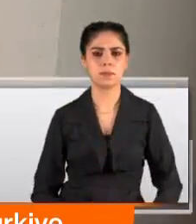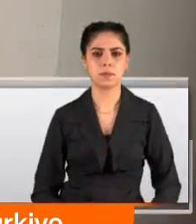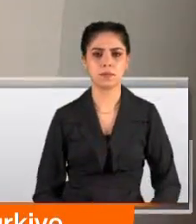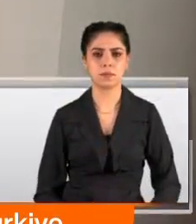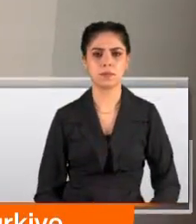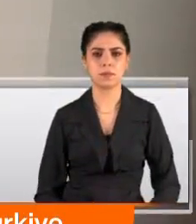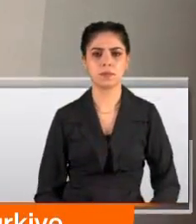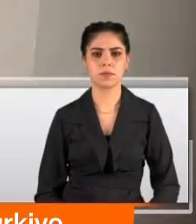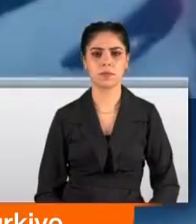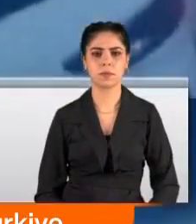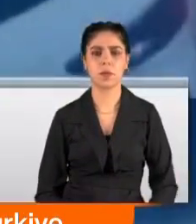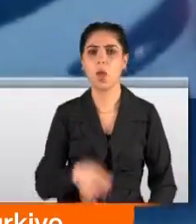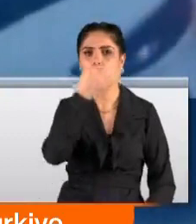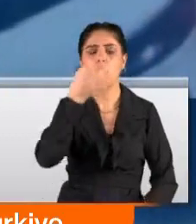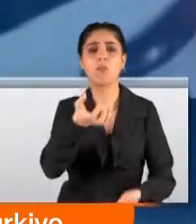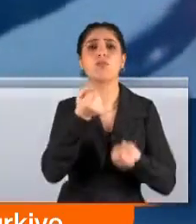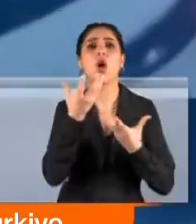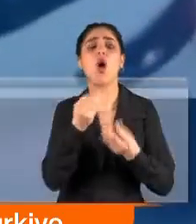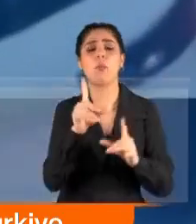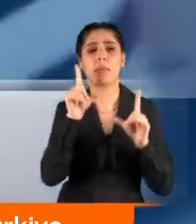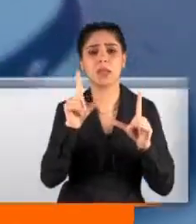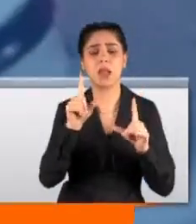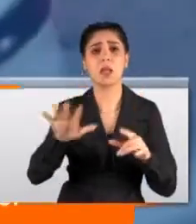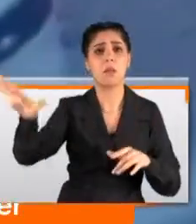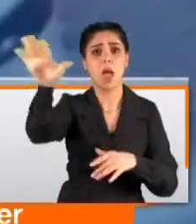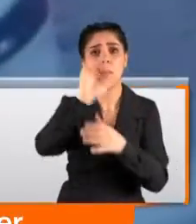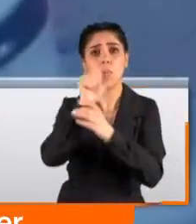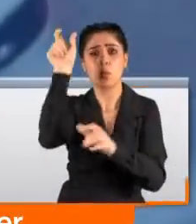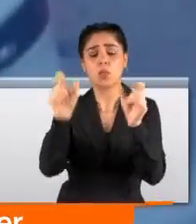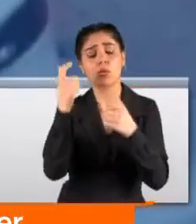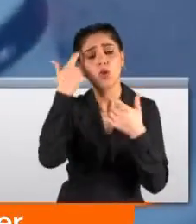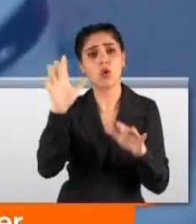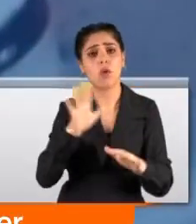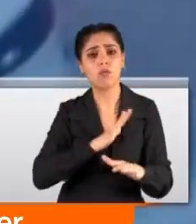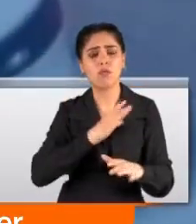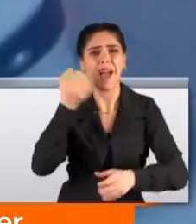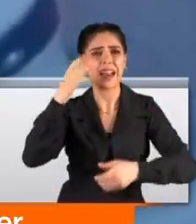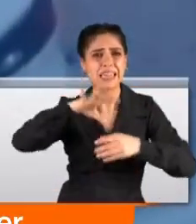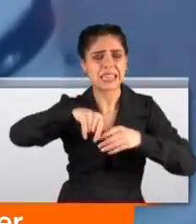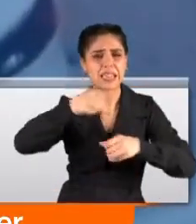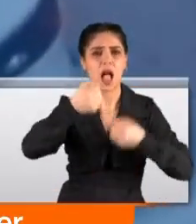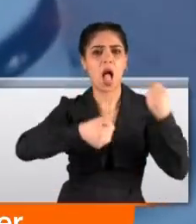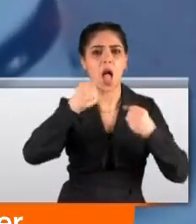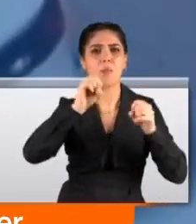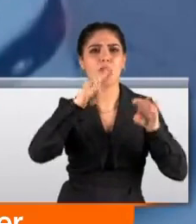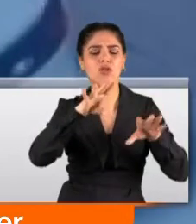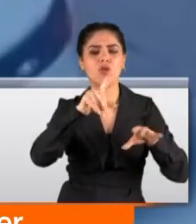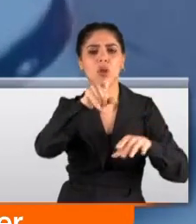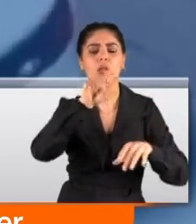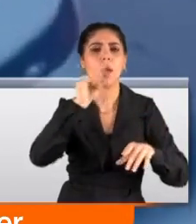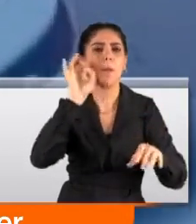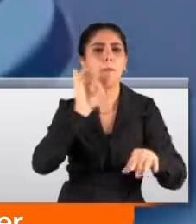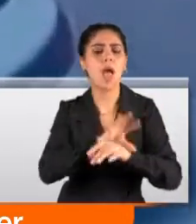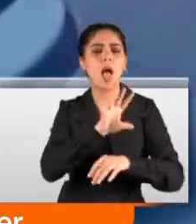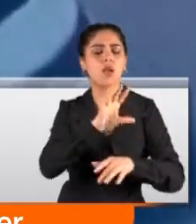Bu kadar kolay sökülmemesi lazım. Yılların ustaları bile şaşkın. Çünkü hırsızlar araç farlarını alet edevat kullanmadan sadece